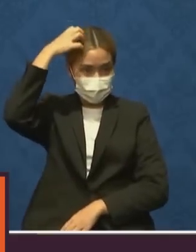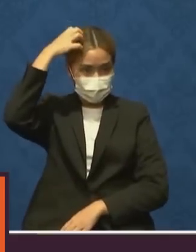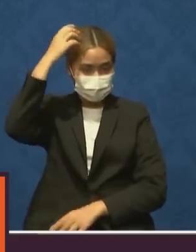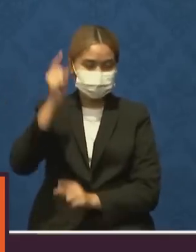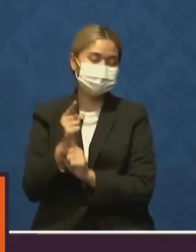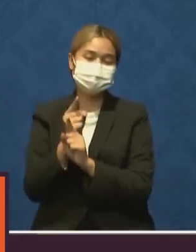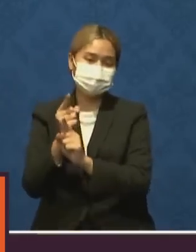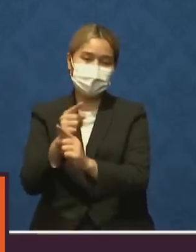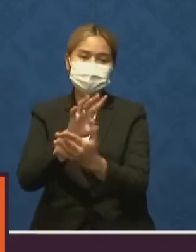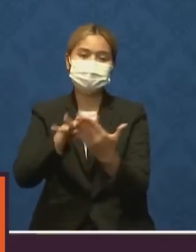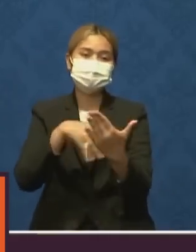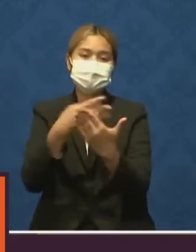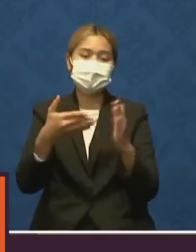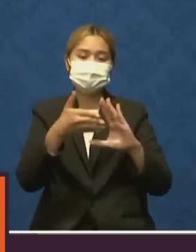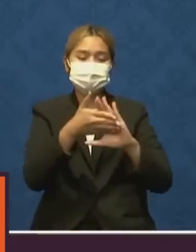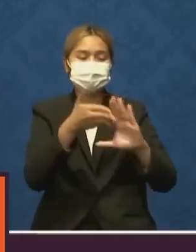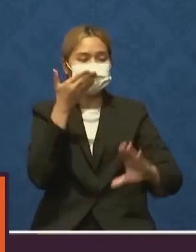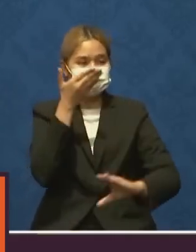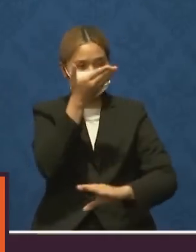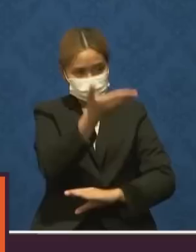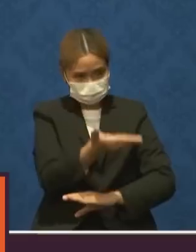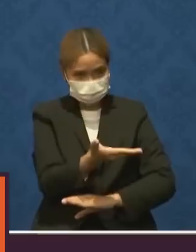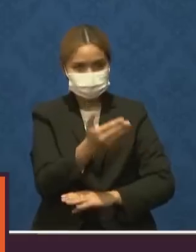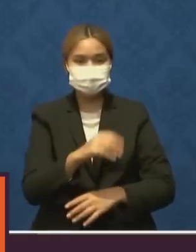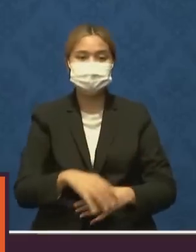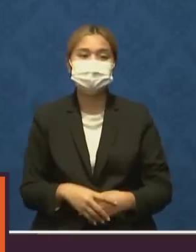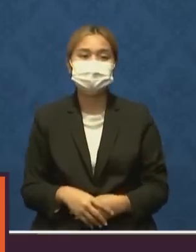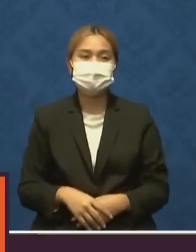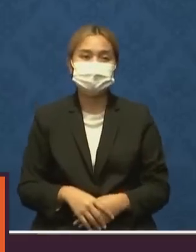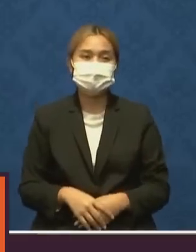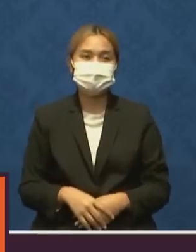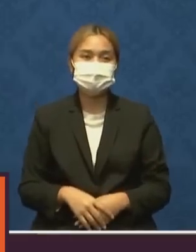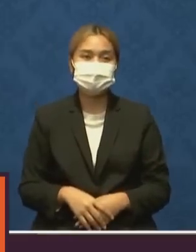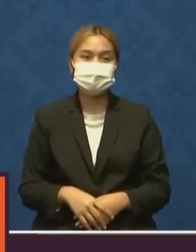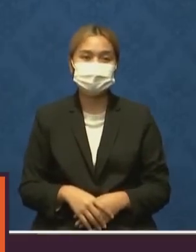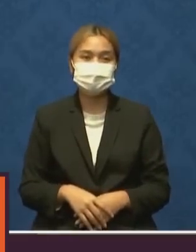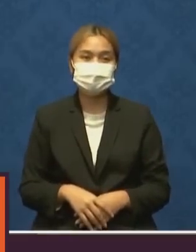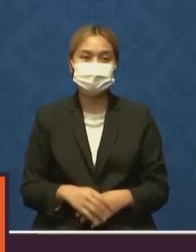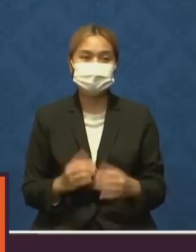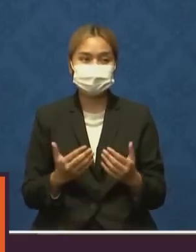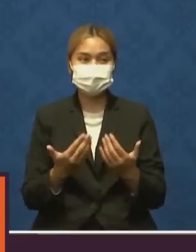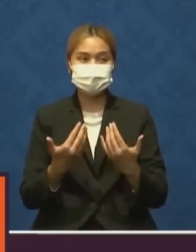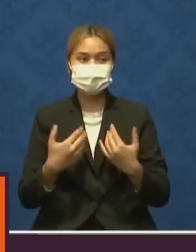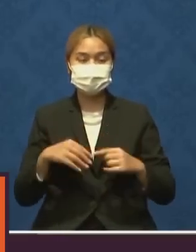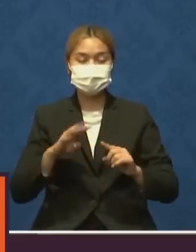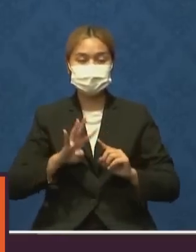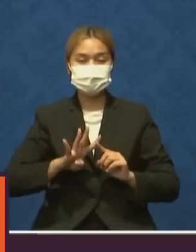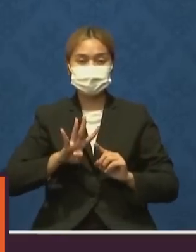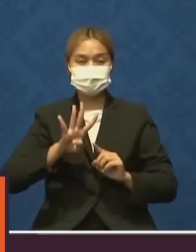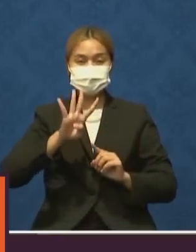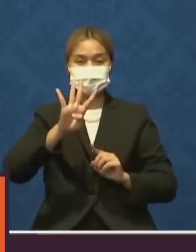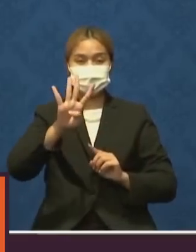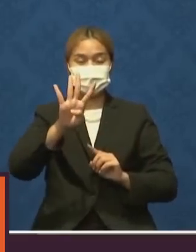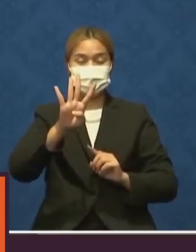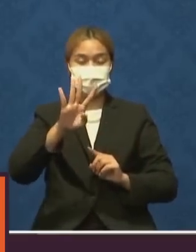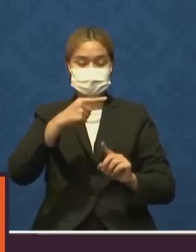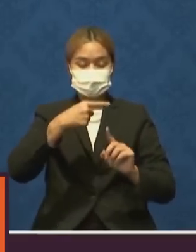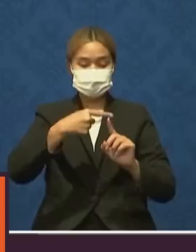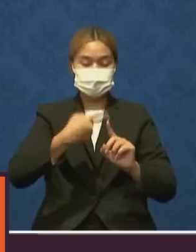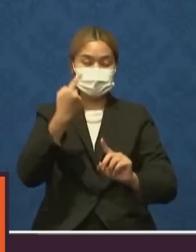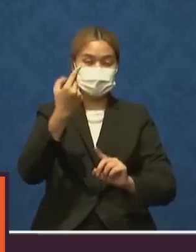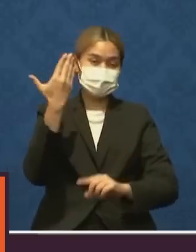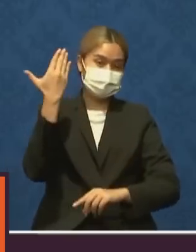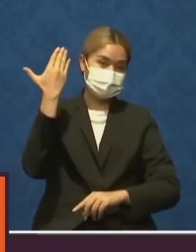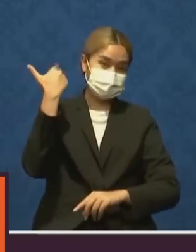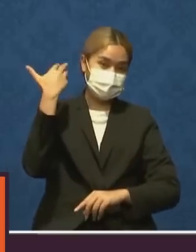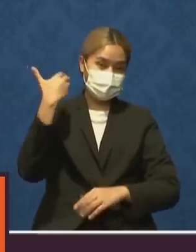MW ในปี 62 ครัะก้อนสุดทายมันมาเลยครับ เดืทแล้วครับพึ่อนุมัิให้สางลไฟ้าขย